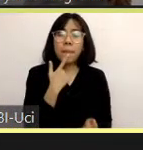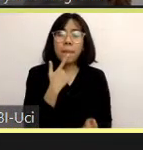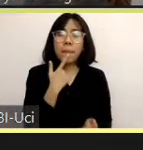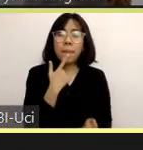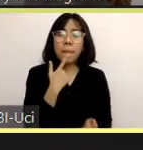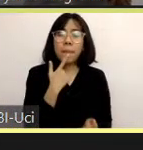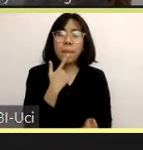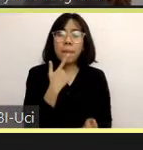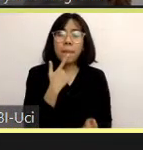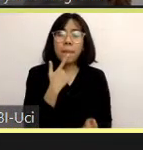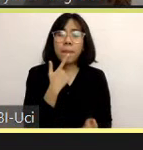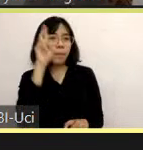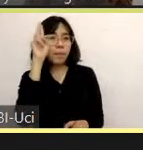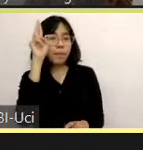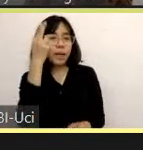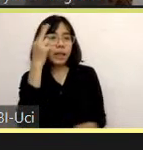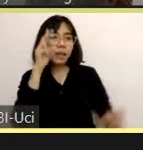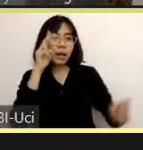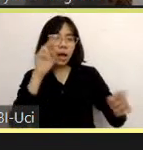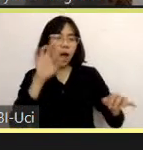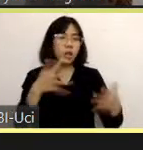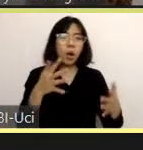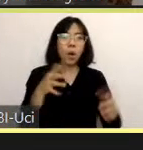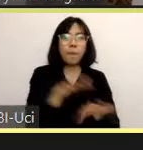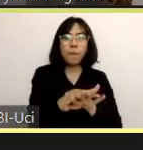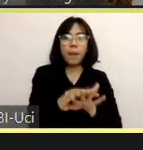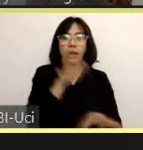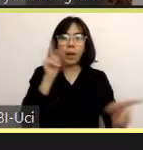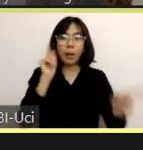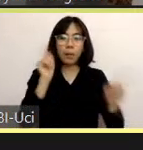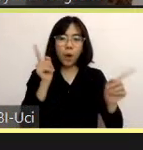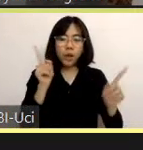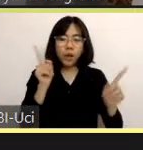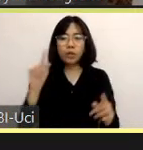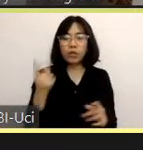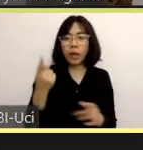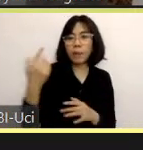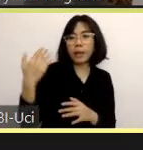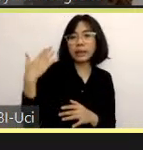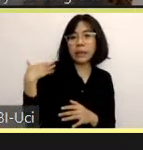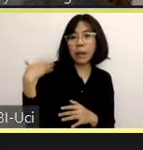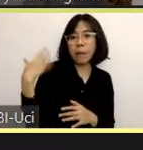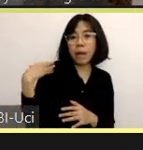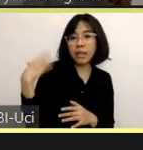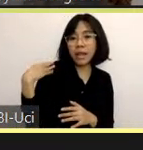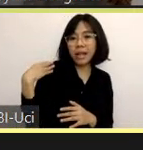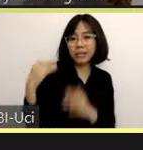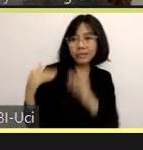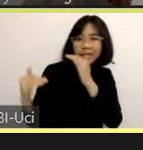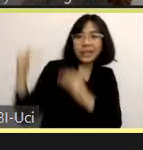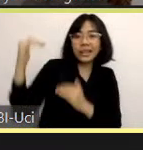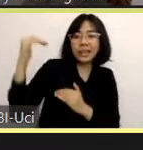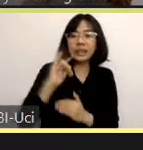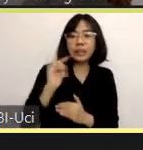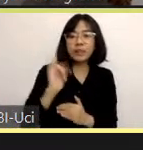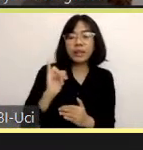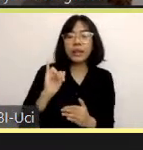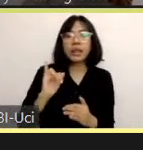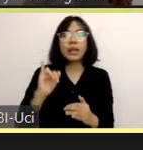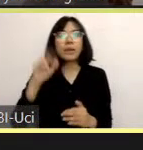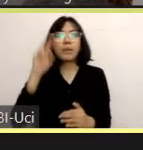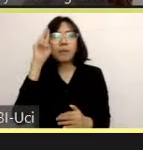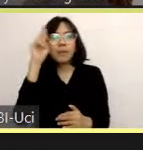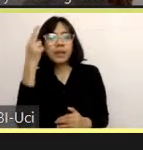kewenangan pimpinan politik, terutama mereka yang menduduki jabatan di pemerintah eksekutif pusat,